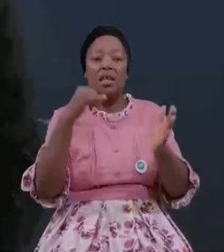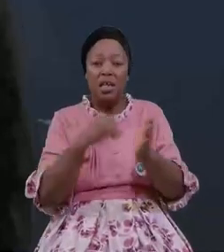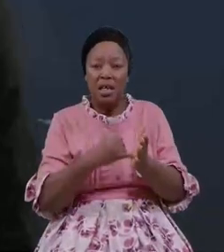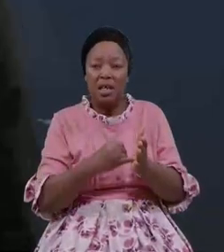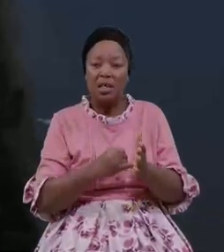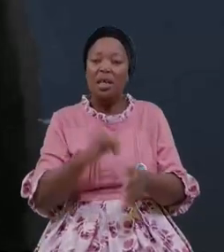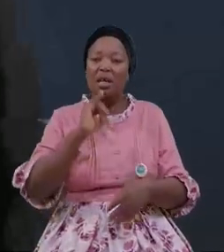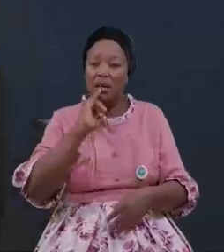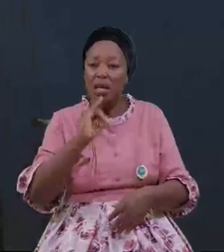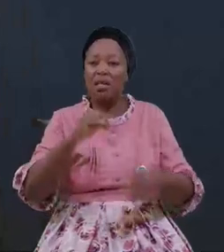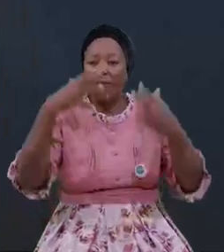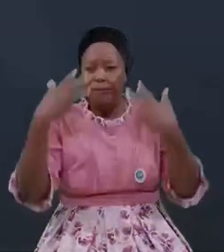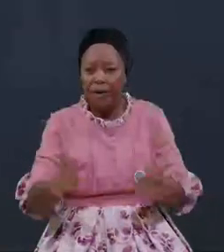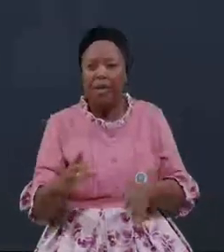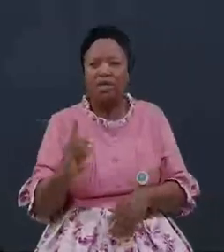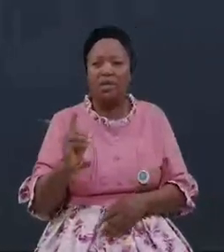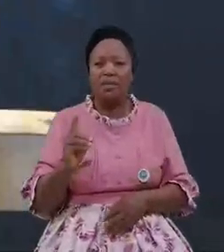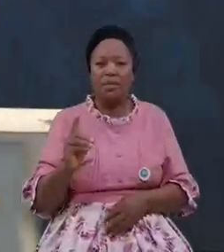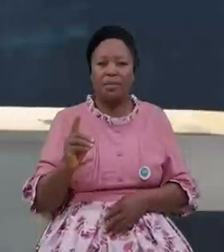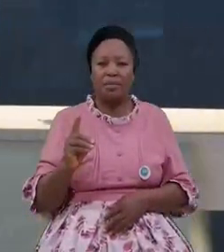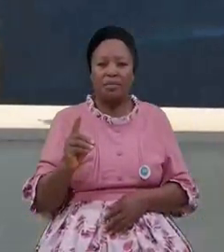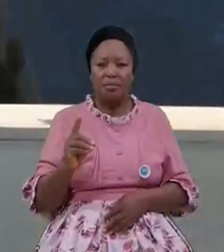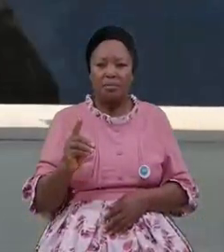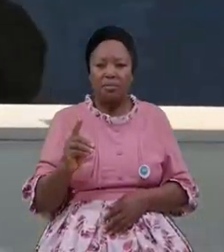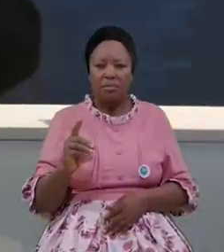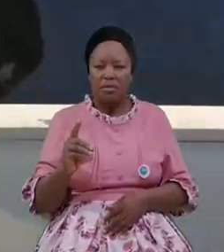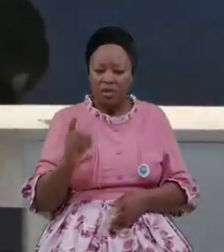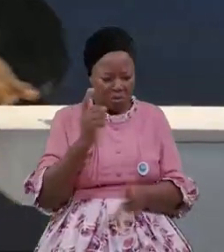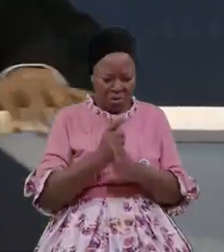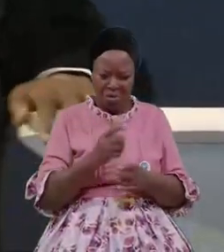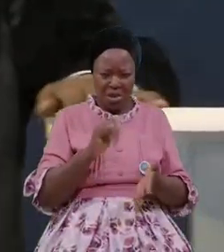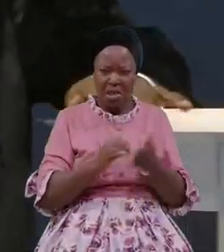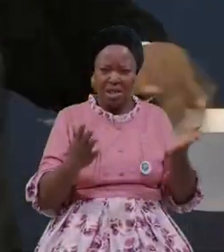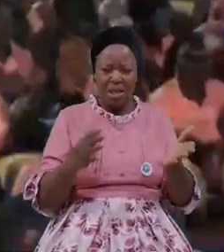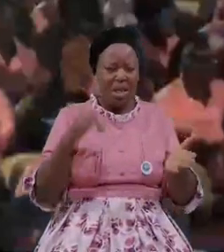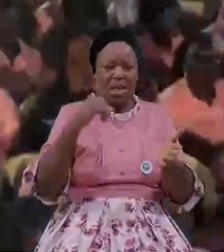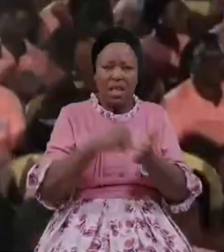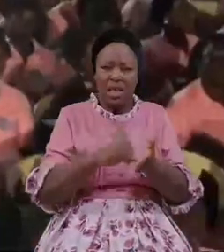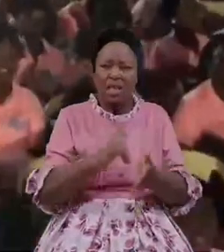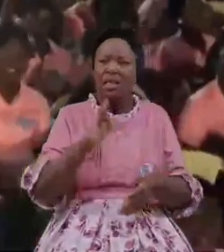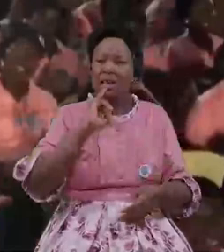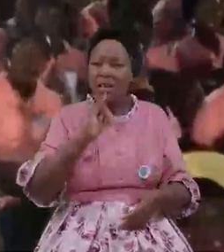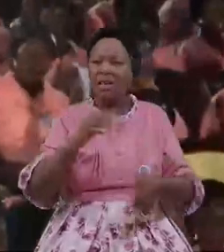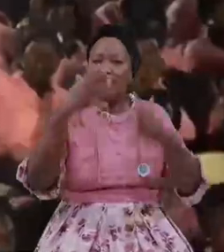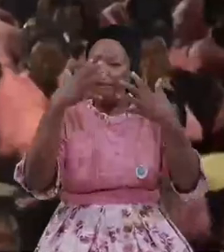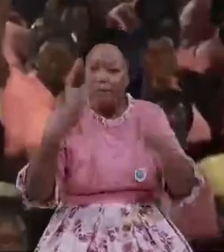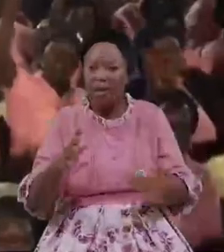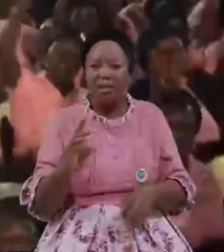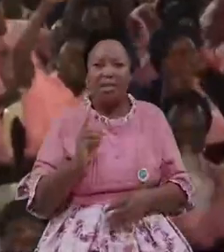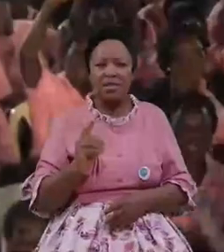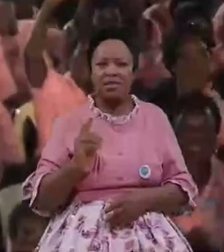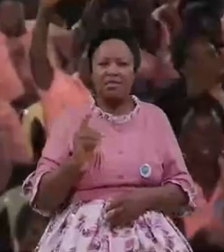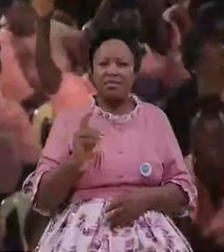il dit tu t'es accompli que je crie seulement cela tout est